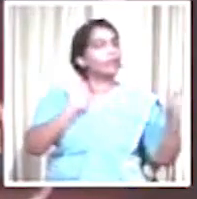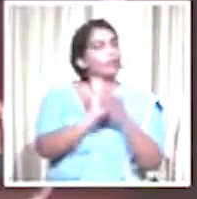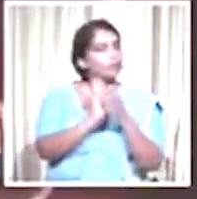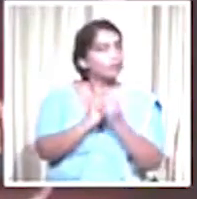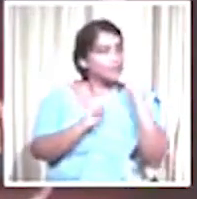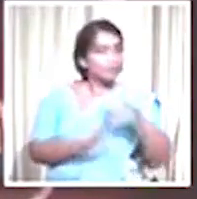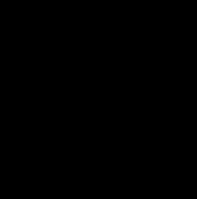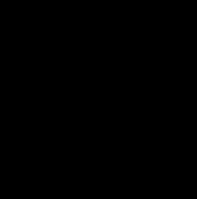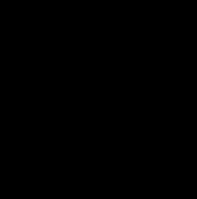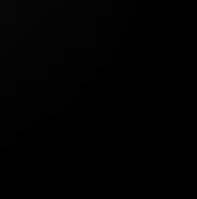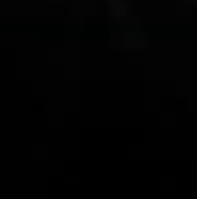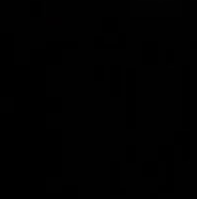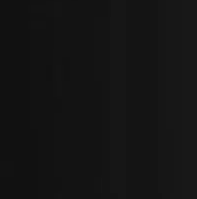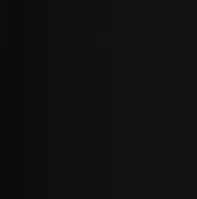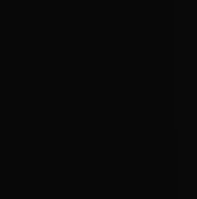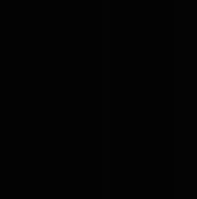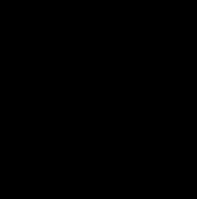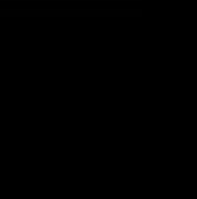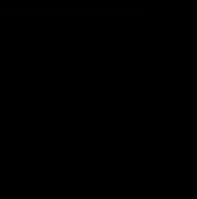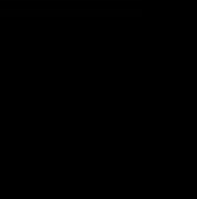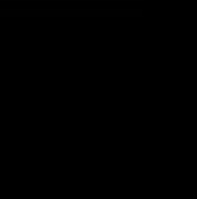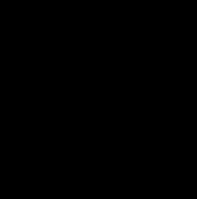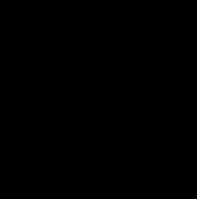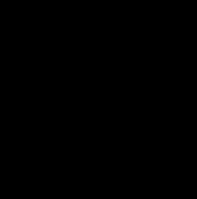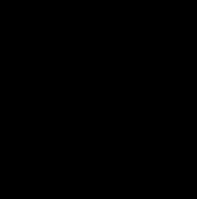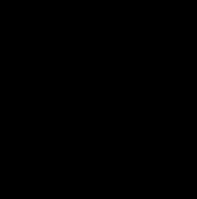kila, mampakasikan. The News